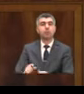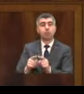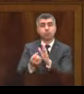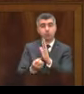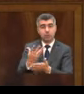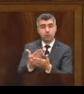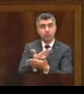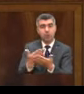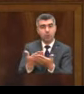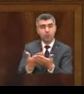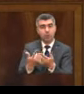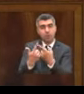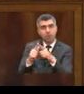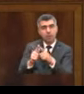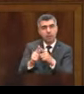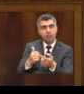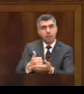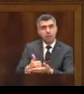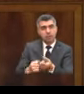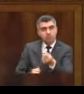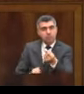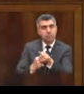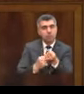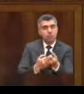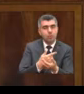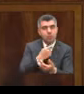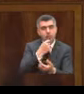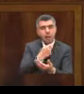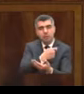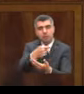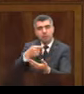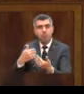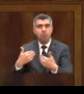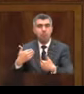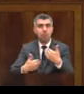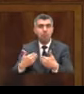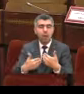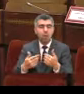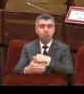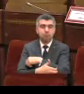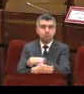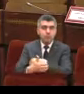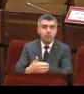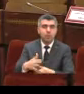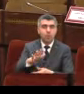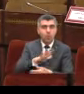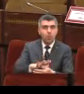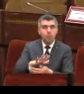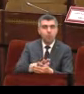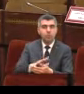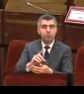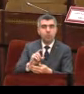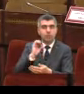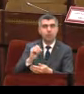الاحتياطية ويعني المساعدة لتوزيع المساعدات الغذائية للأشخاص في وضعية إعاقة لهم في حالة عوز والذين يستفيدون من